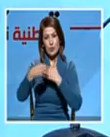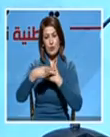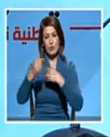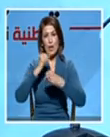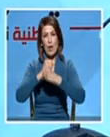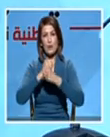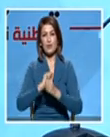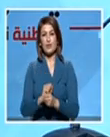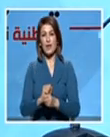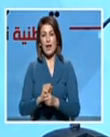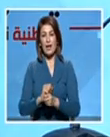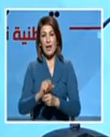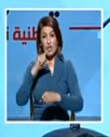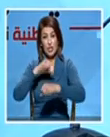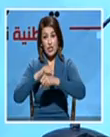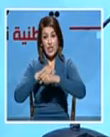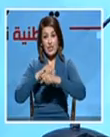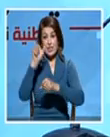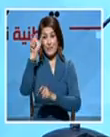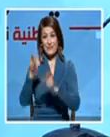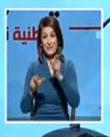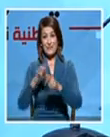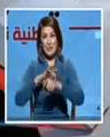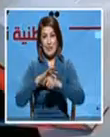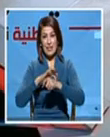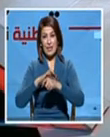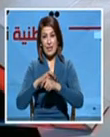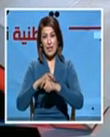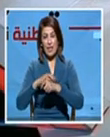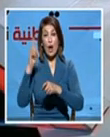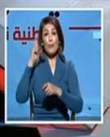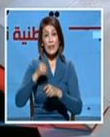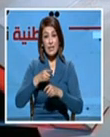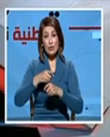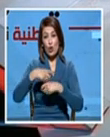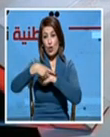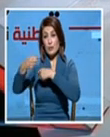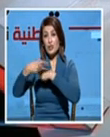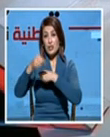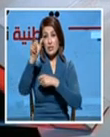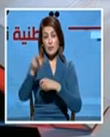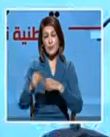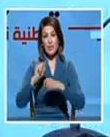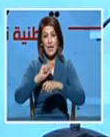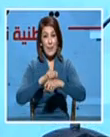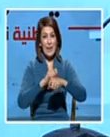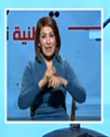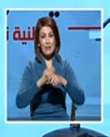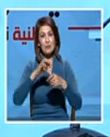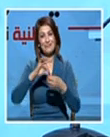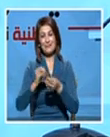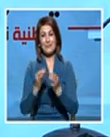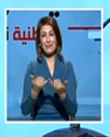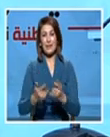يلزموش يبخل وما يمشيش يعد. وبعديش توا نحكي على كيفية الوصفات نرجع. الطبية اي هنا جايين مش اللي انت ما عطيتوش